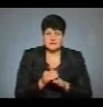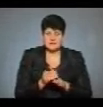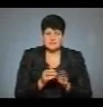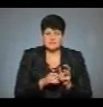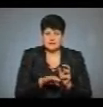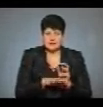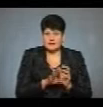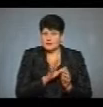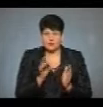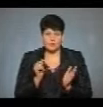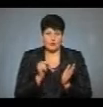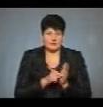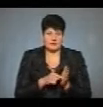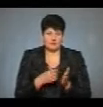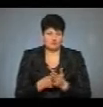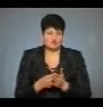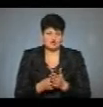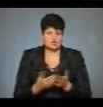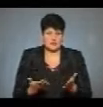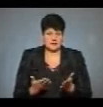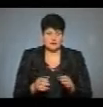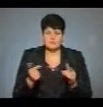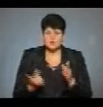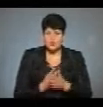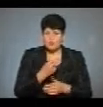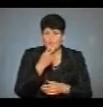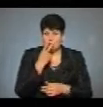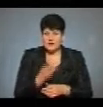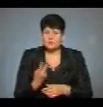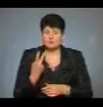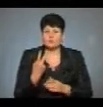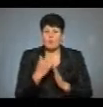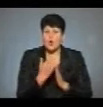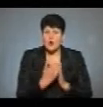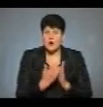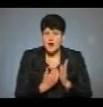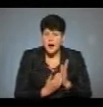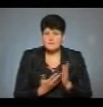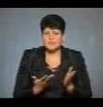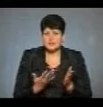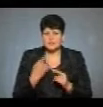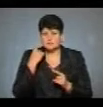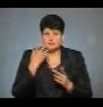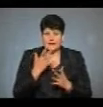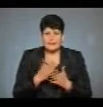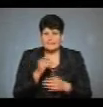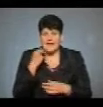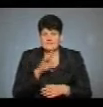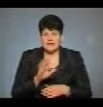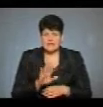ділянок не будуть потрапляти в бюджет. Ми знову бачимо такі програми, які, на мою думку, є неефективні,